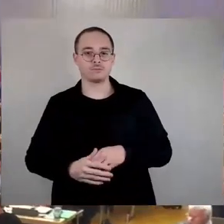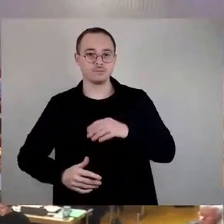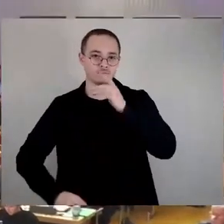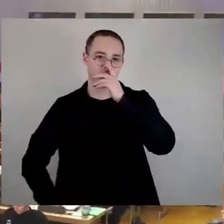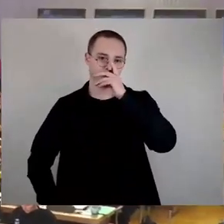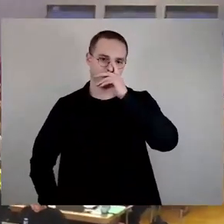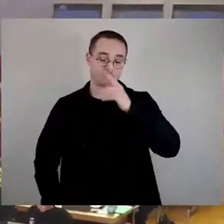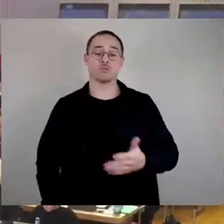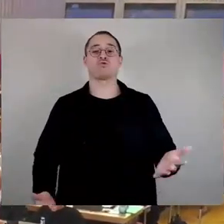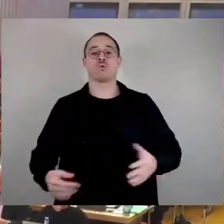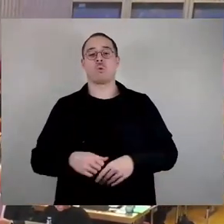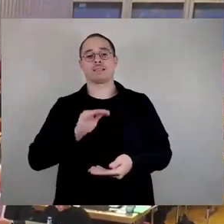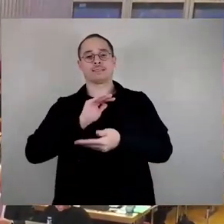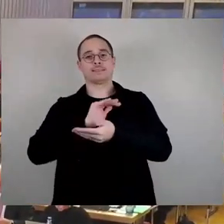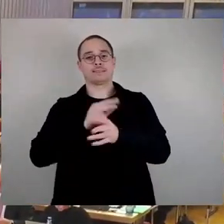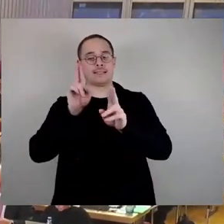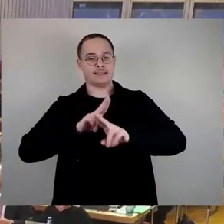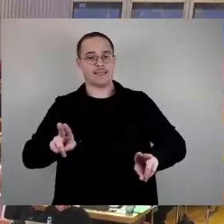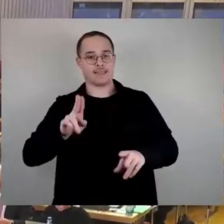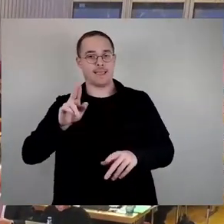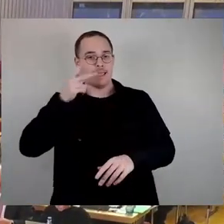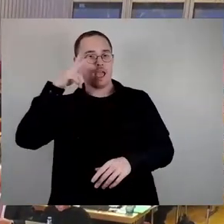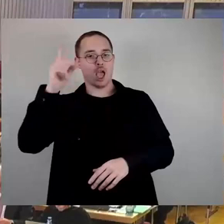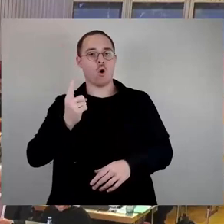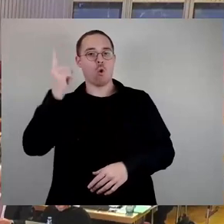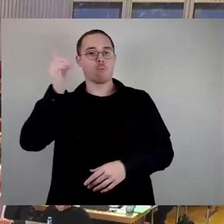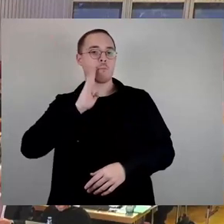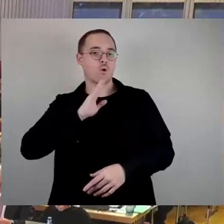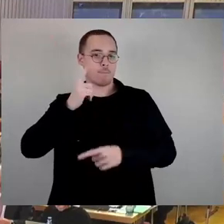Sehr geehrter Herr Oberbürgermeister, sehr geehrte Kolleginnen und Kollegen Stadträte,